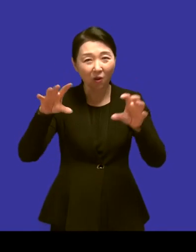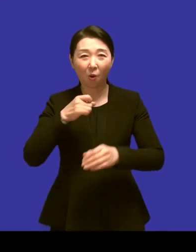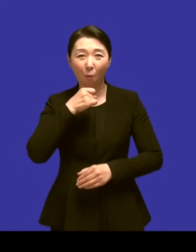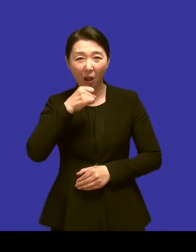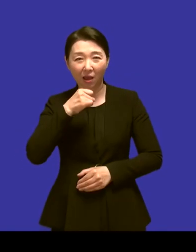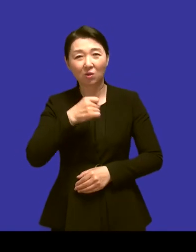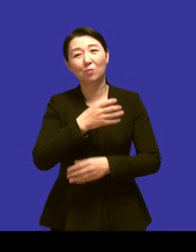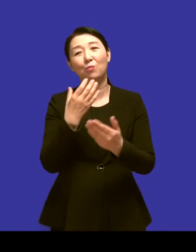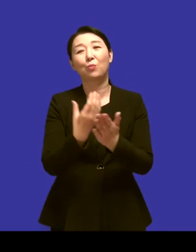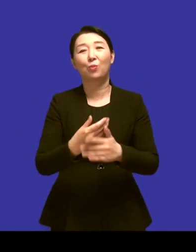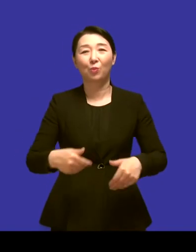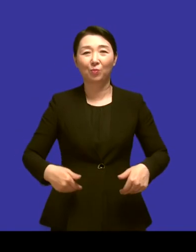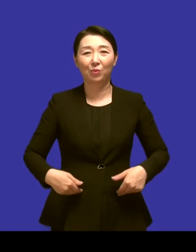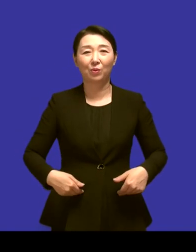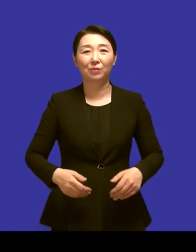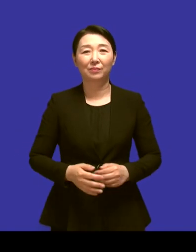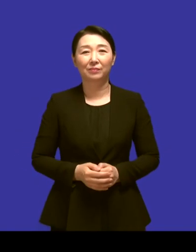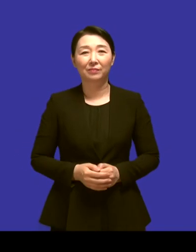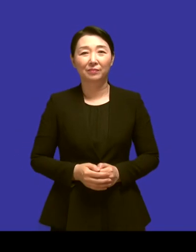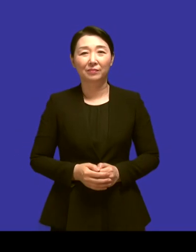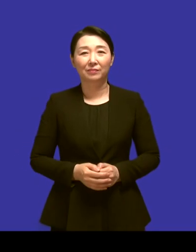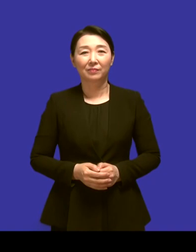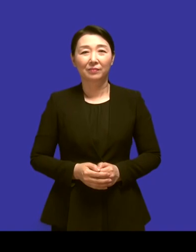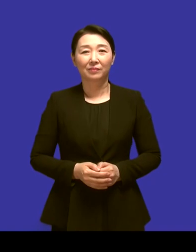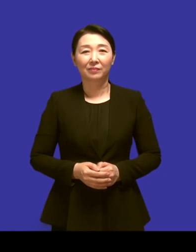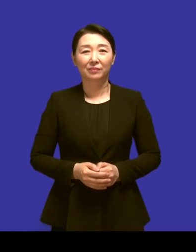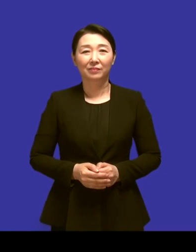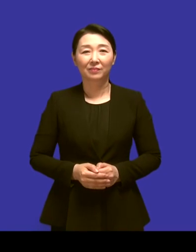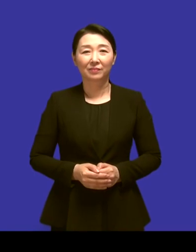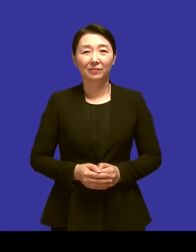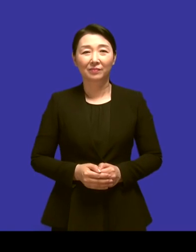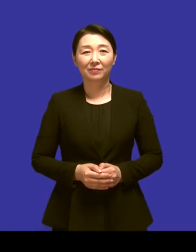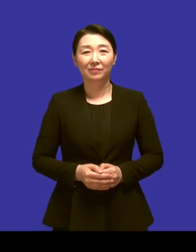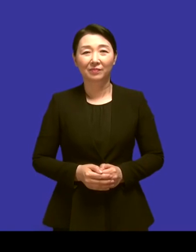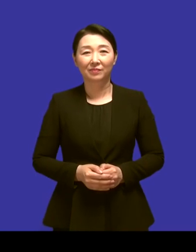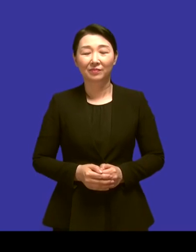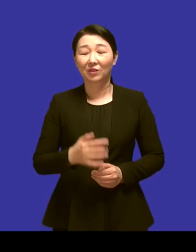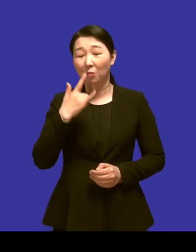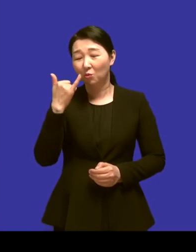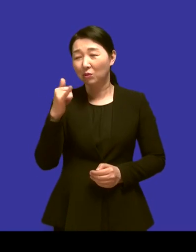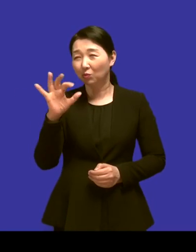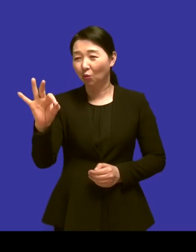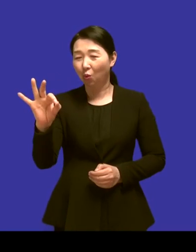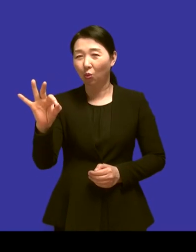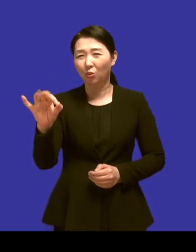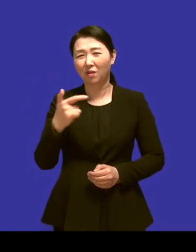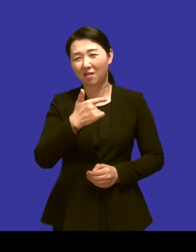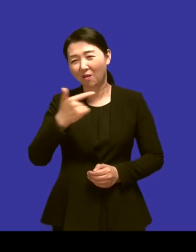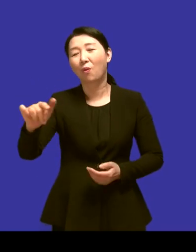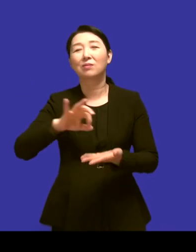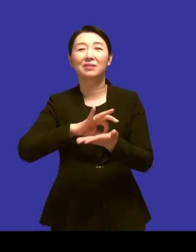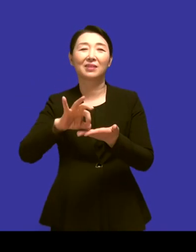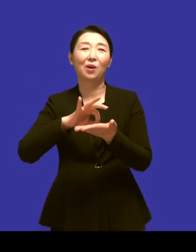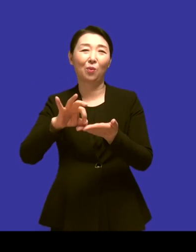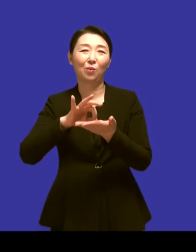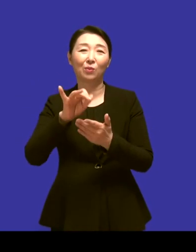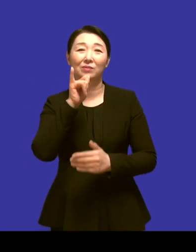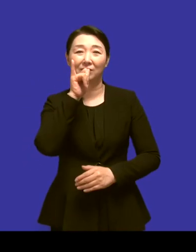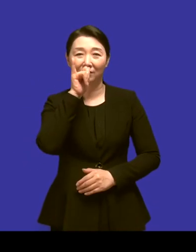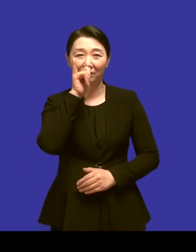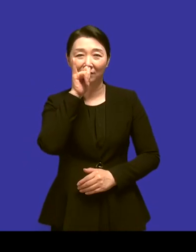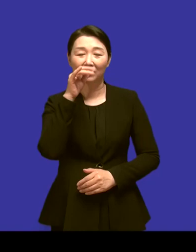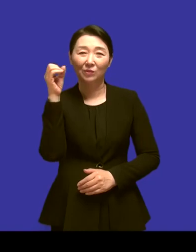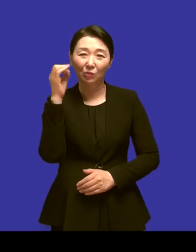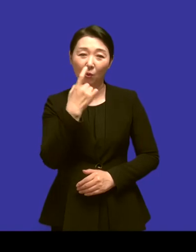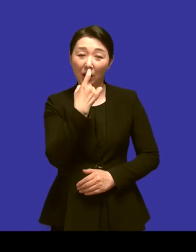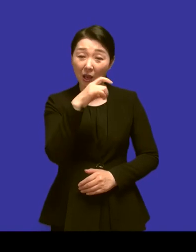다 필요했었어가지고 그래서 갑자기 큰 돈을 이렇게 또 쓰셨어야 됐기도 하고 그리고